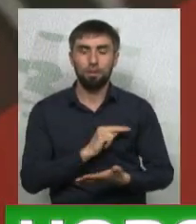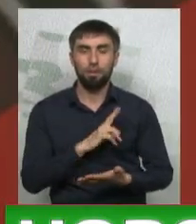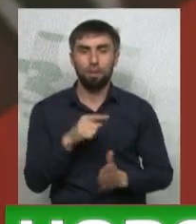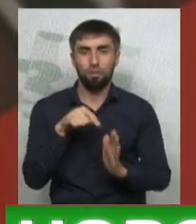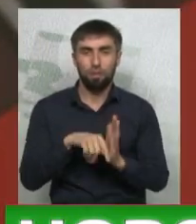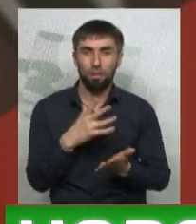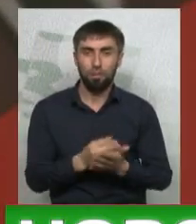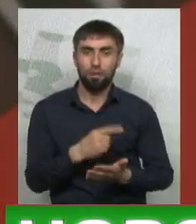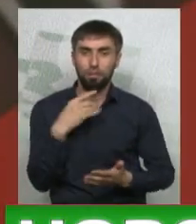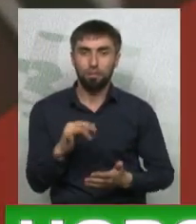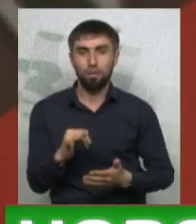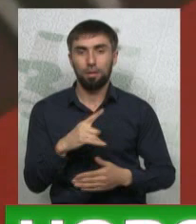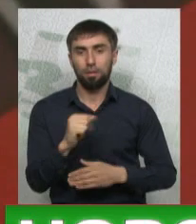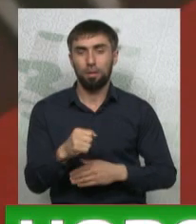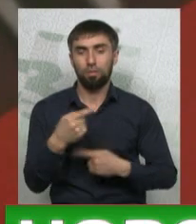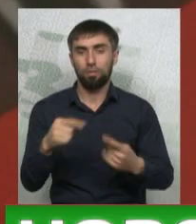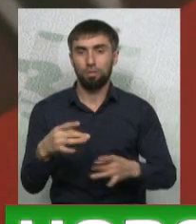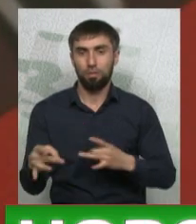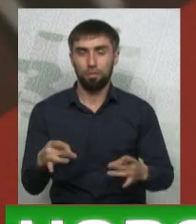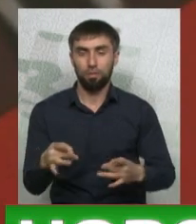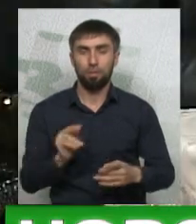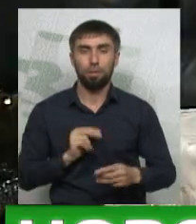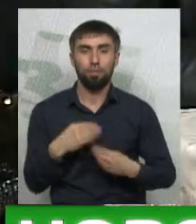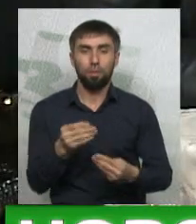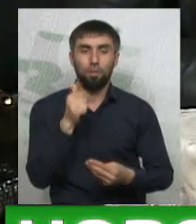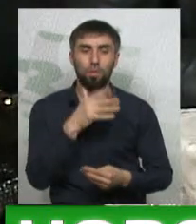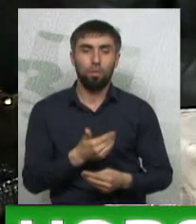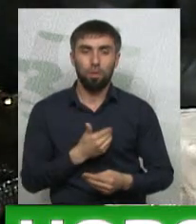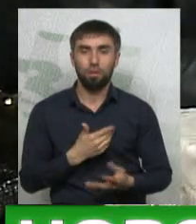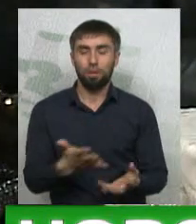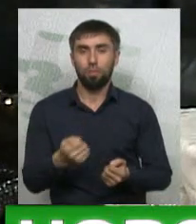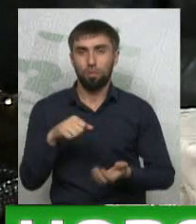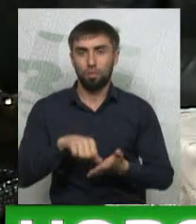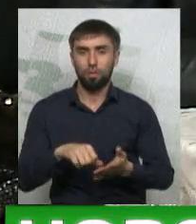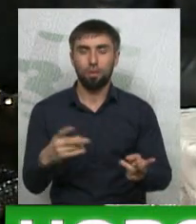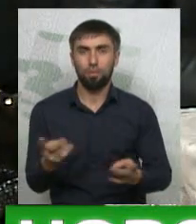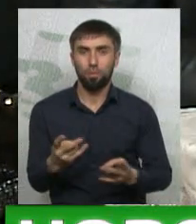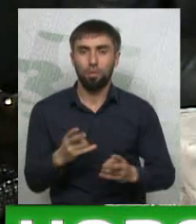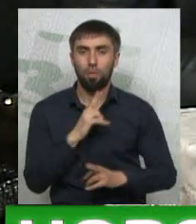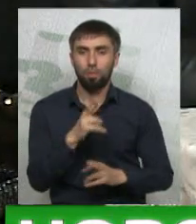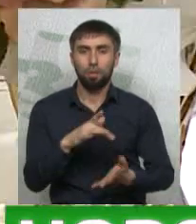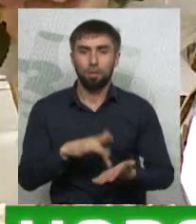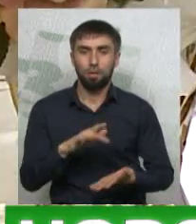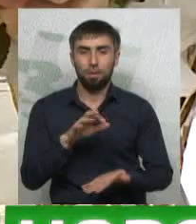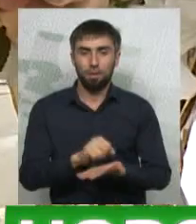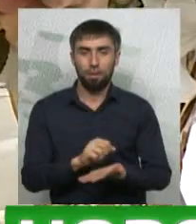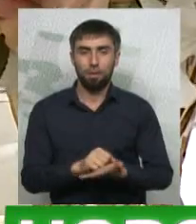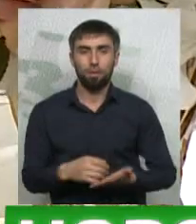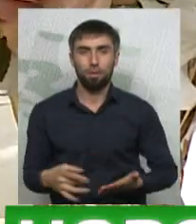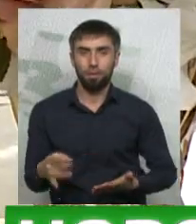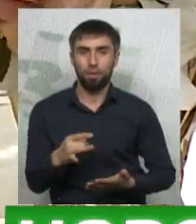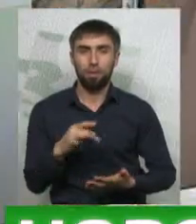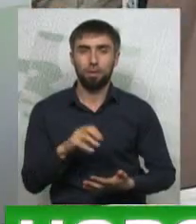как внутри своего региона так и за его пределами работодателям которые хотят принять участие необходимо обратиться в центр занятости региона